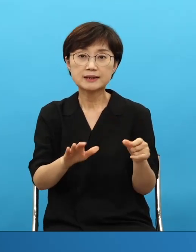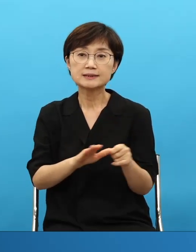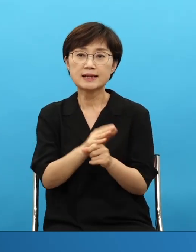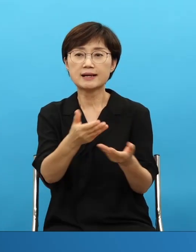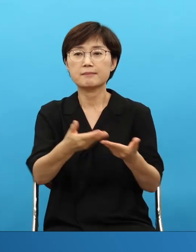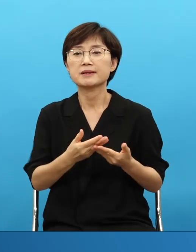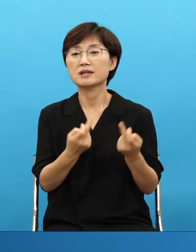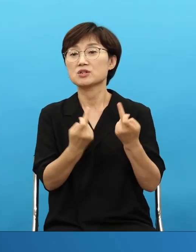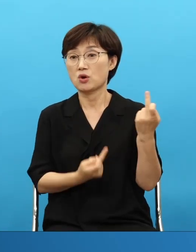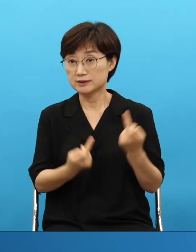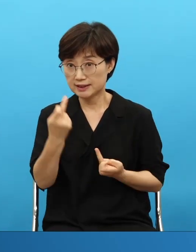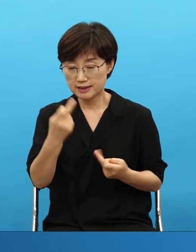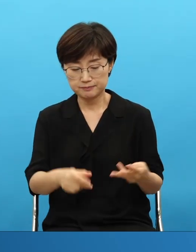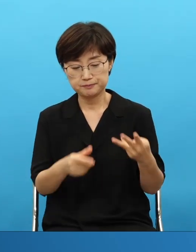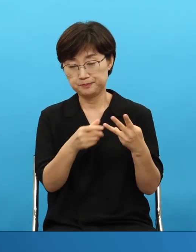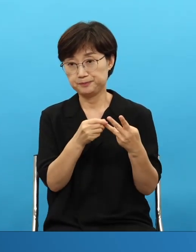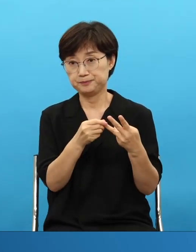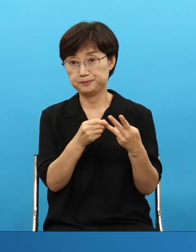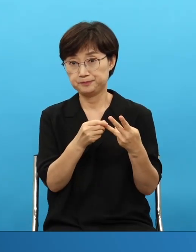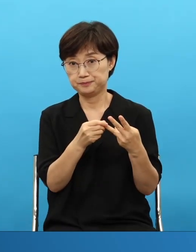他是信我的信使的仆人.